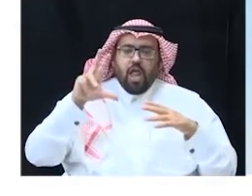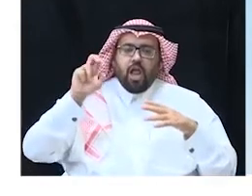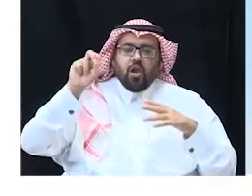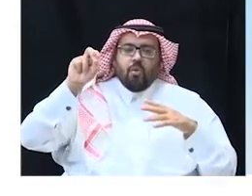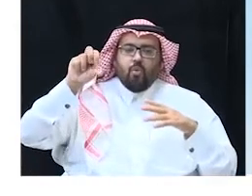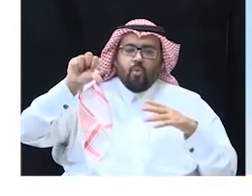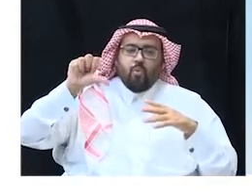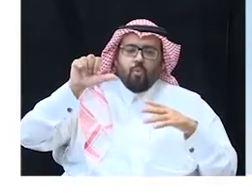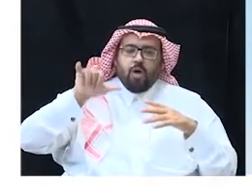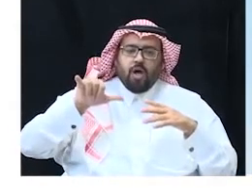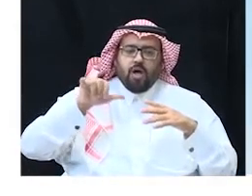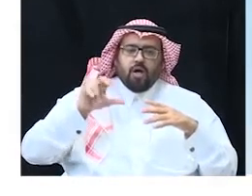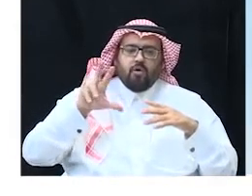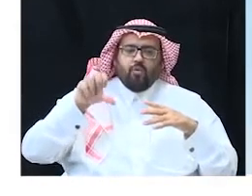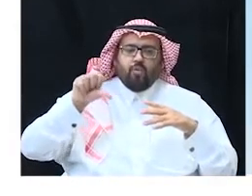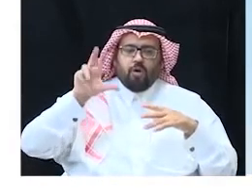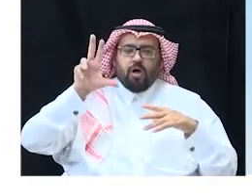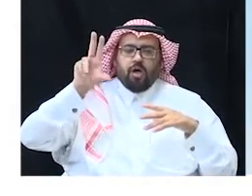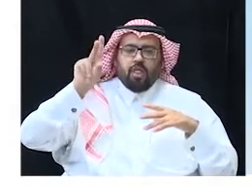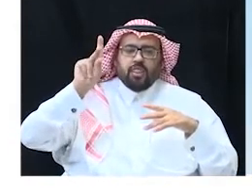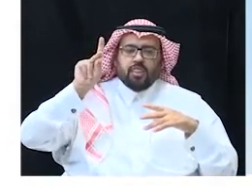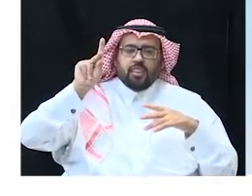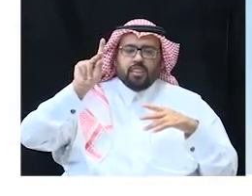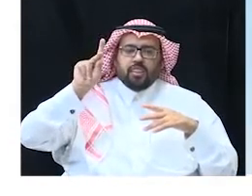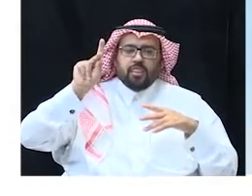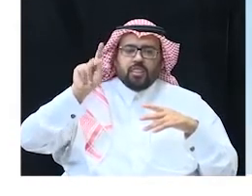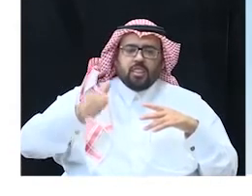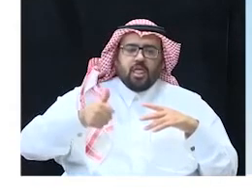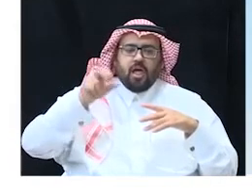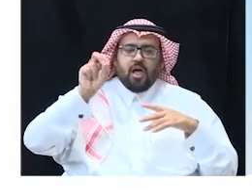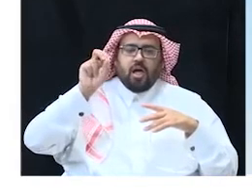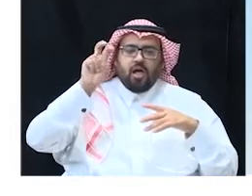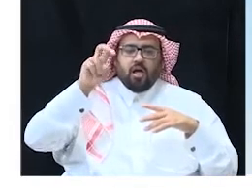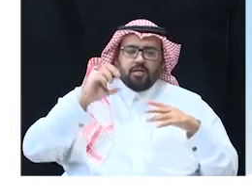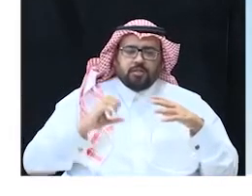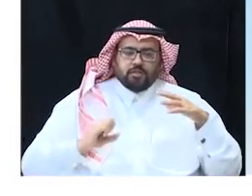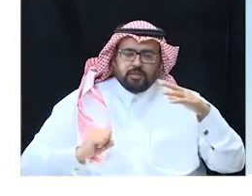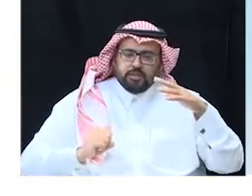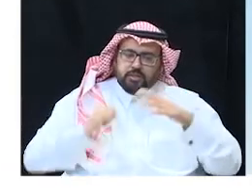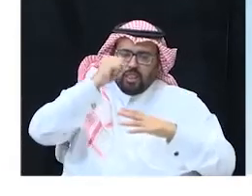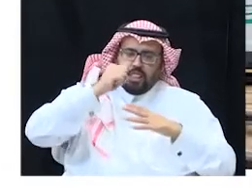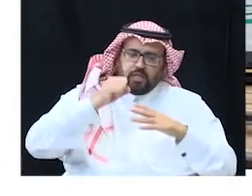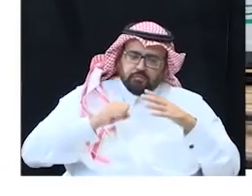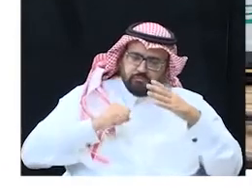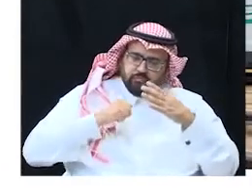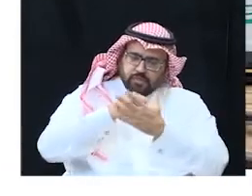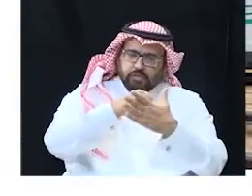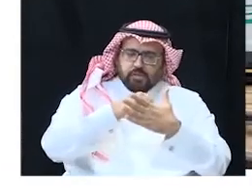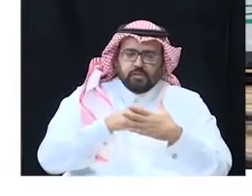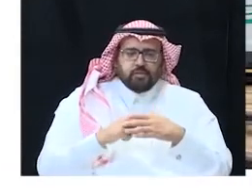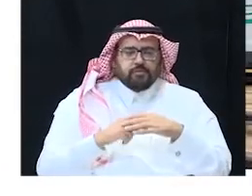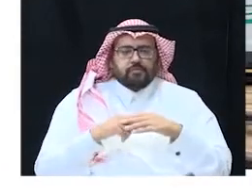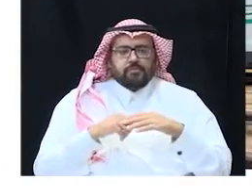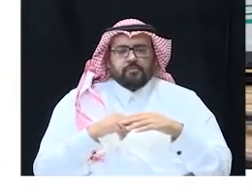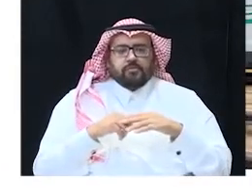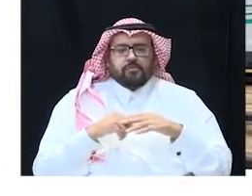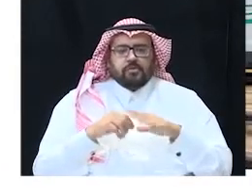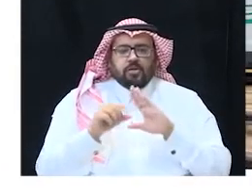طبعا هذان الدرسان يندرجان تحت الوحدة السادسة، وهي بعنوان الوحدة والطاقة.